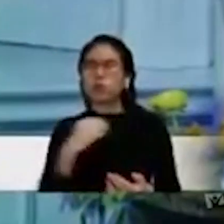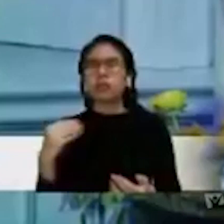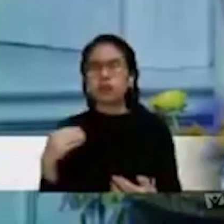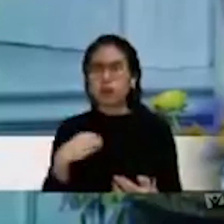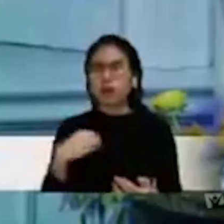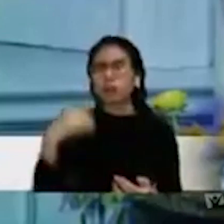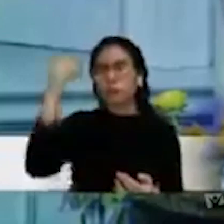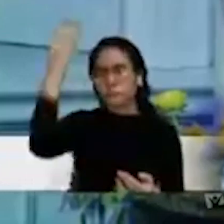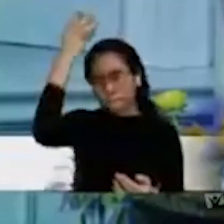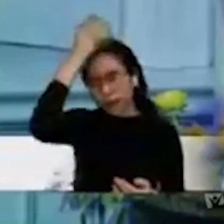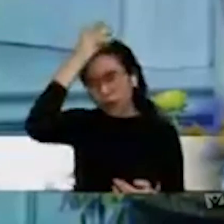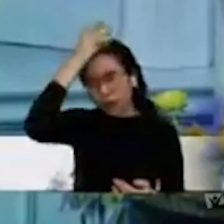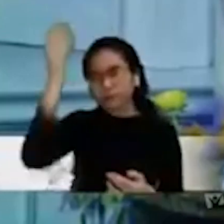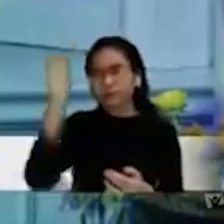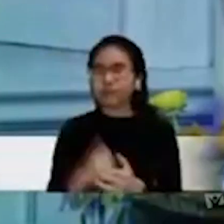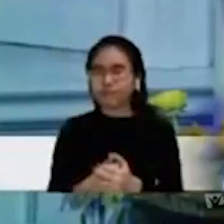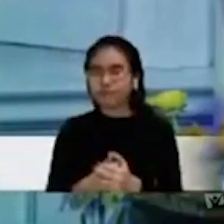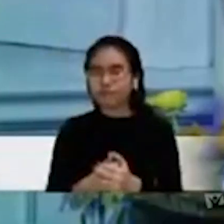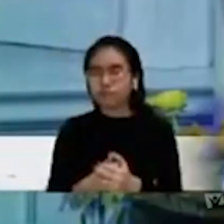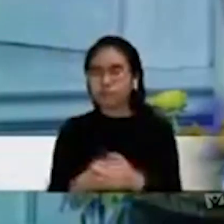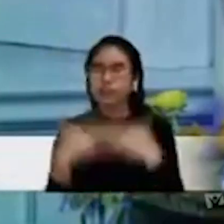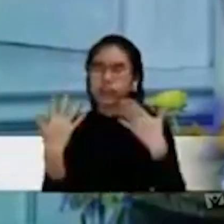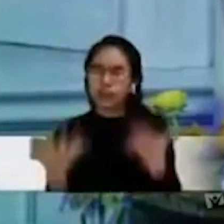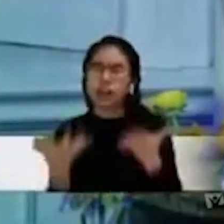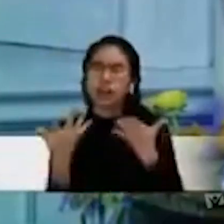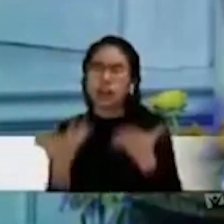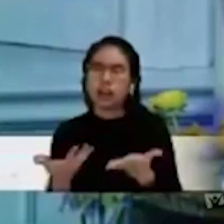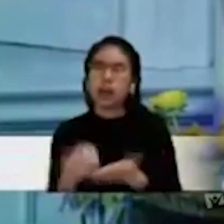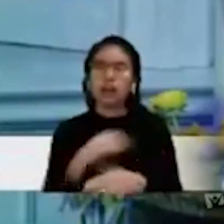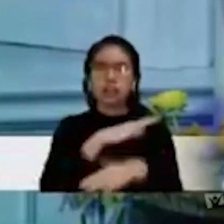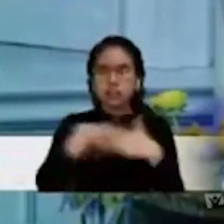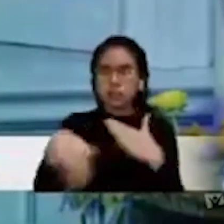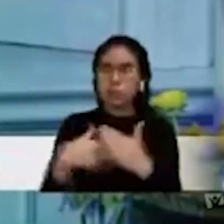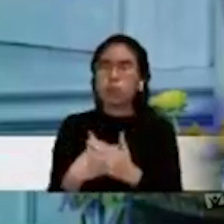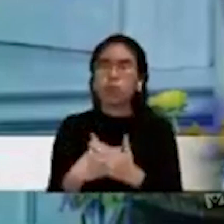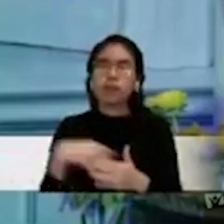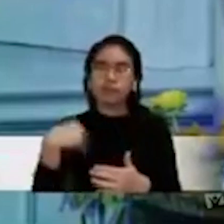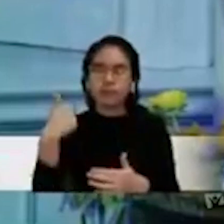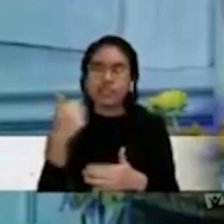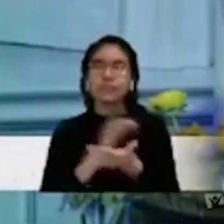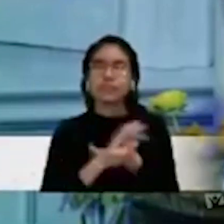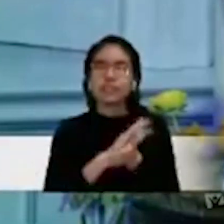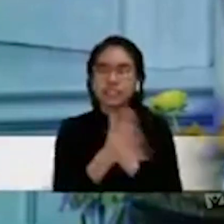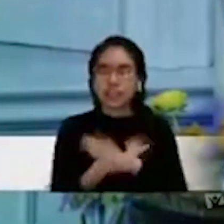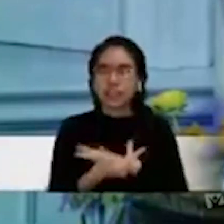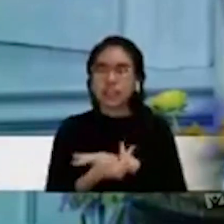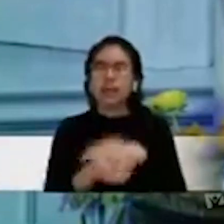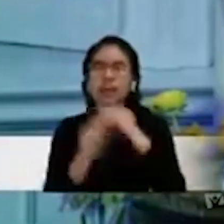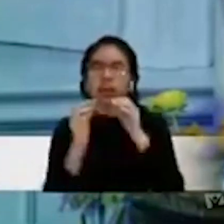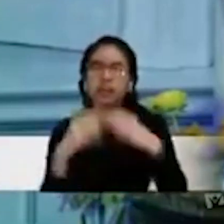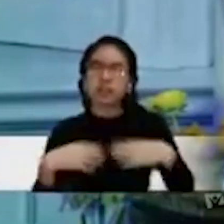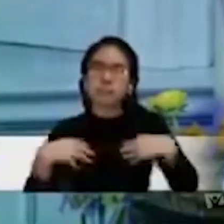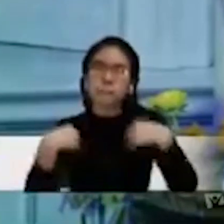ini, kiranya semua itu dapat menjadi sarana kesembuhan bagi pasien-pasien yang dirawat di Rumah Sakit Advent Bandung